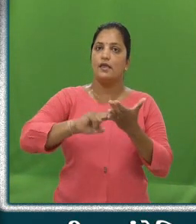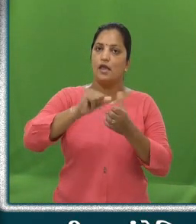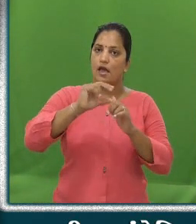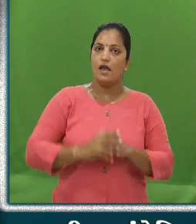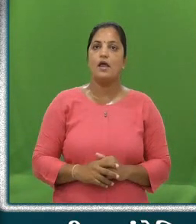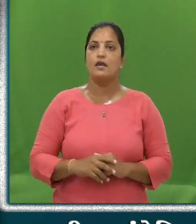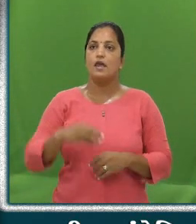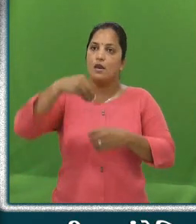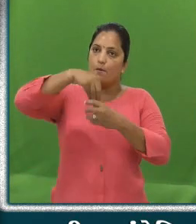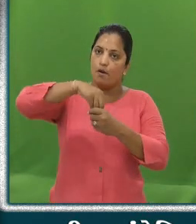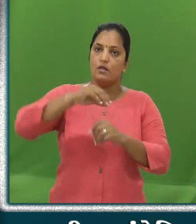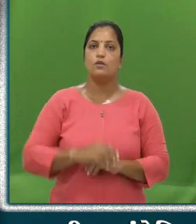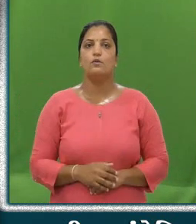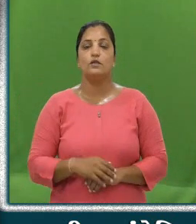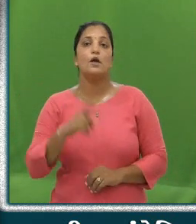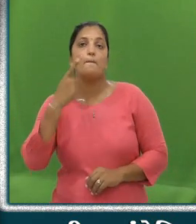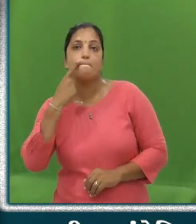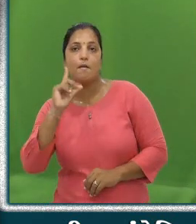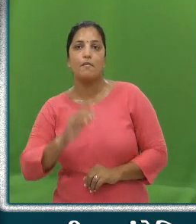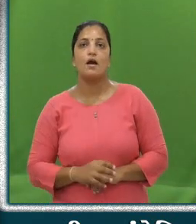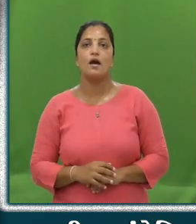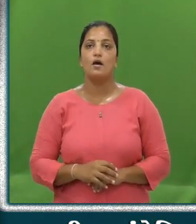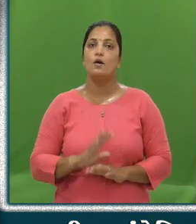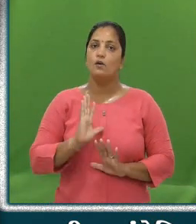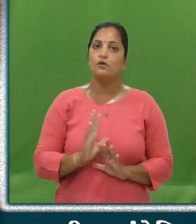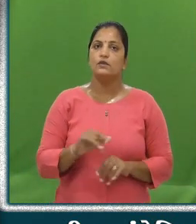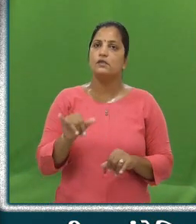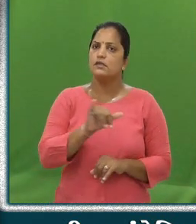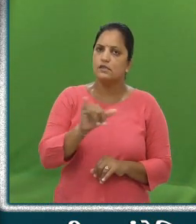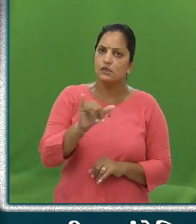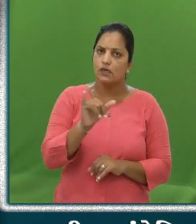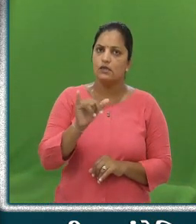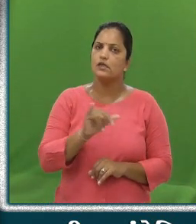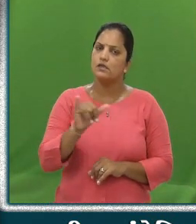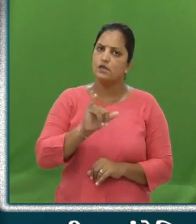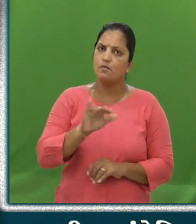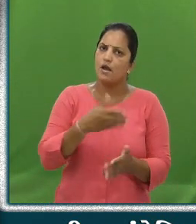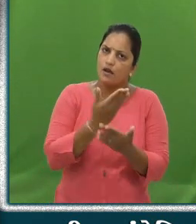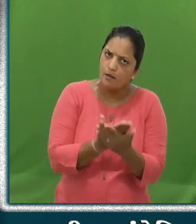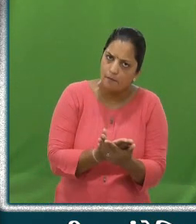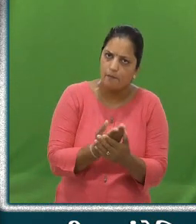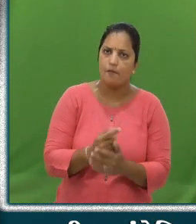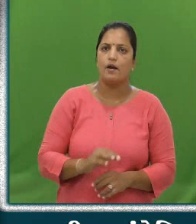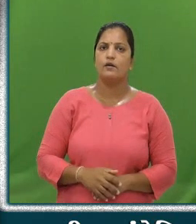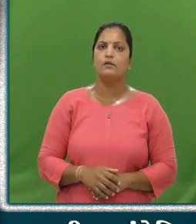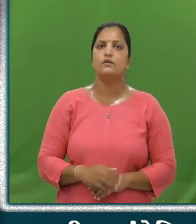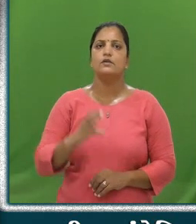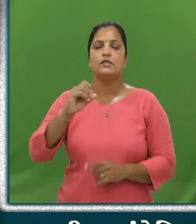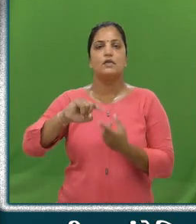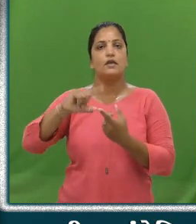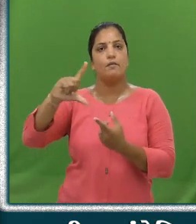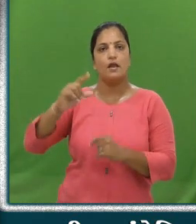ના નિર્માણની અંદર બંને જે પિતૃઓ જે હોય છે એ સમાન યોગદાન આપતા હોય છે કોષની અંદર